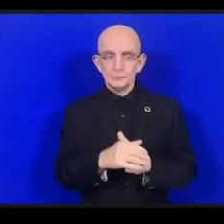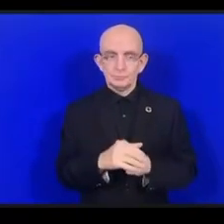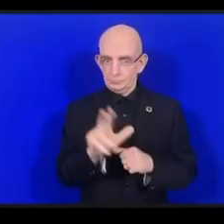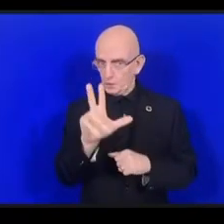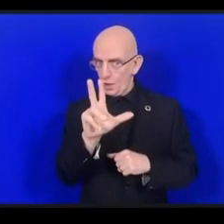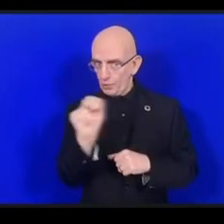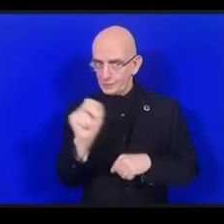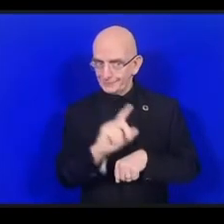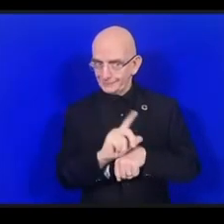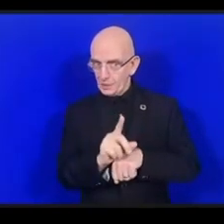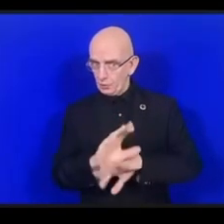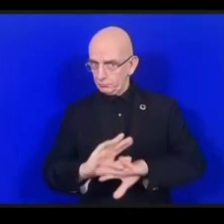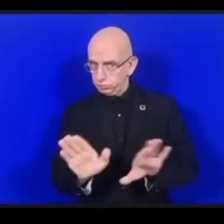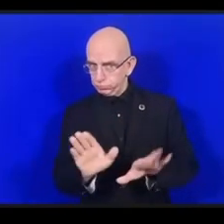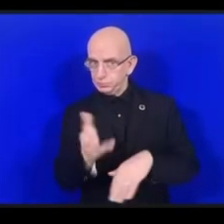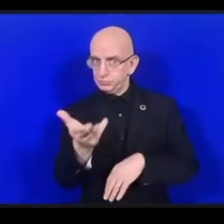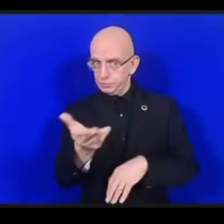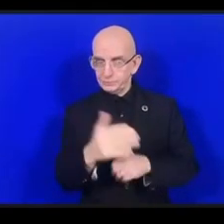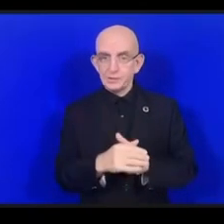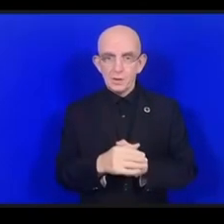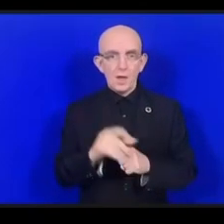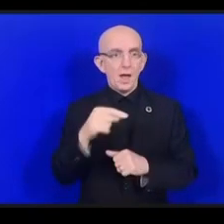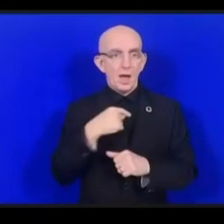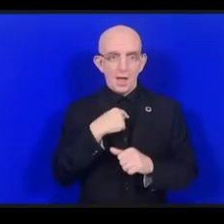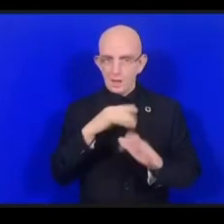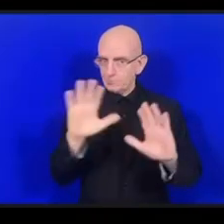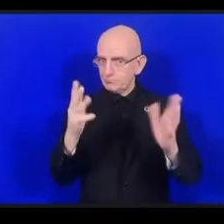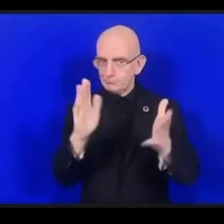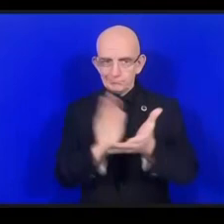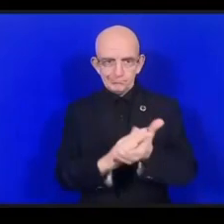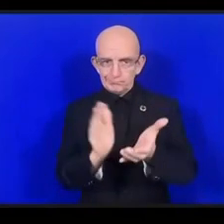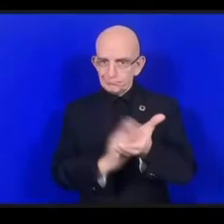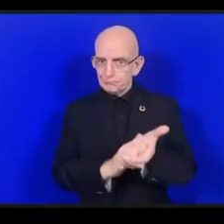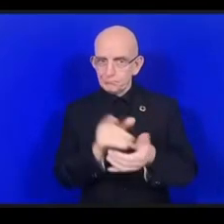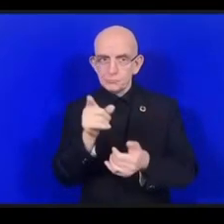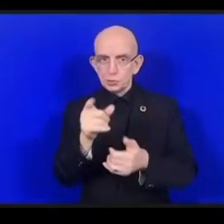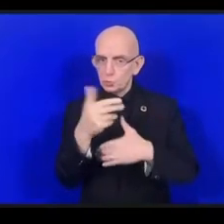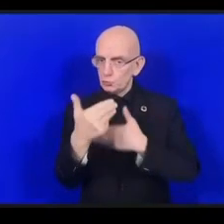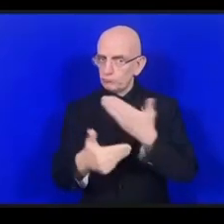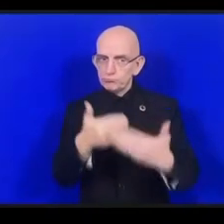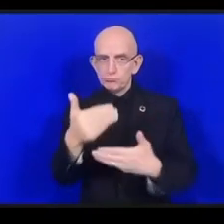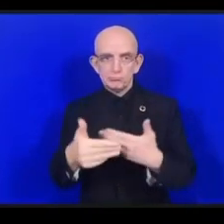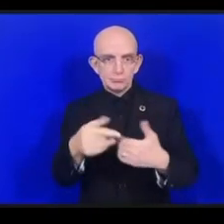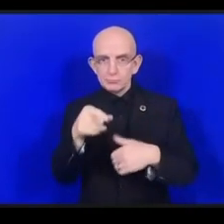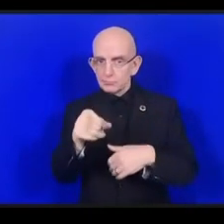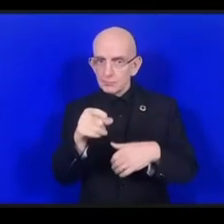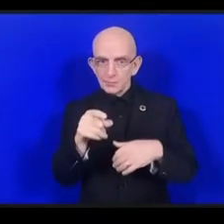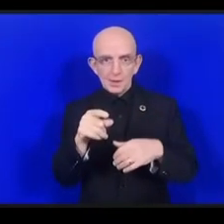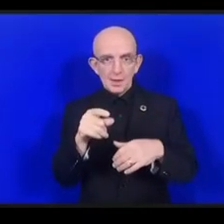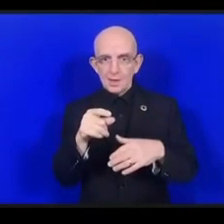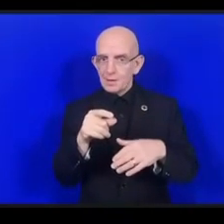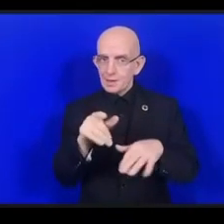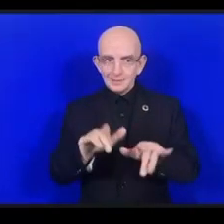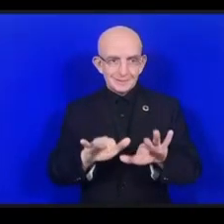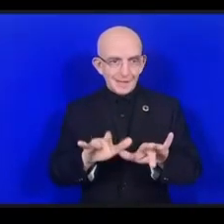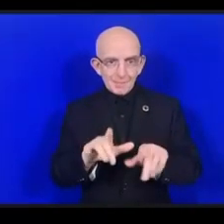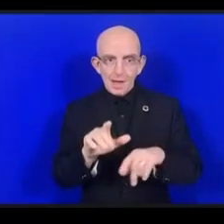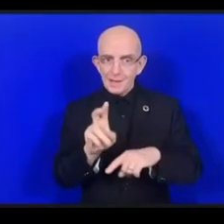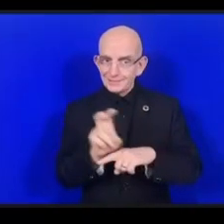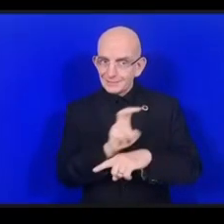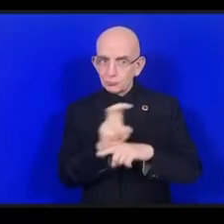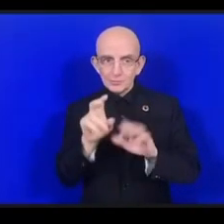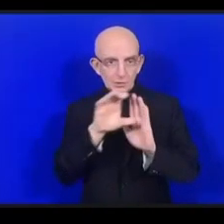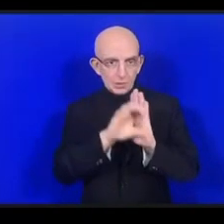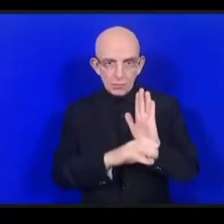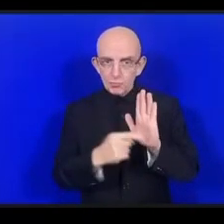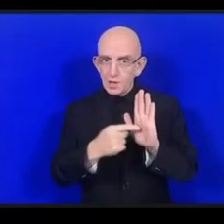为您鼓掌啊！就是要打造一个网络安全的这样的课程，已经有的同事在做这种